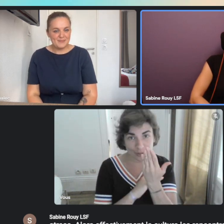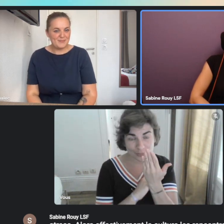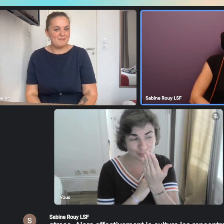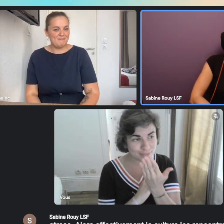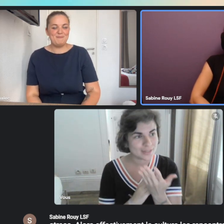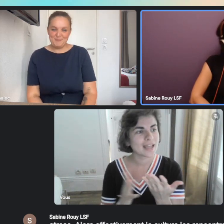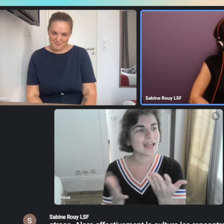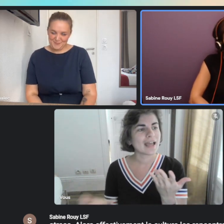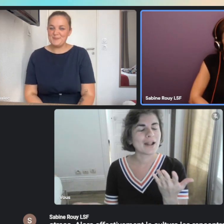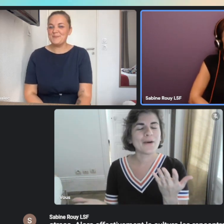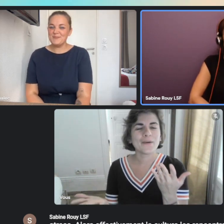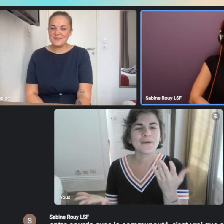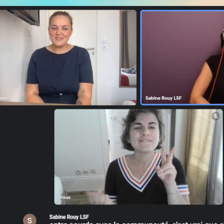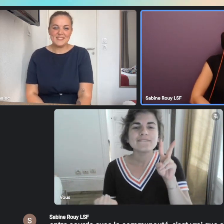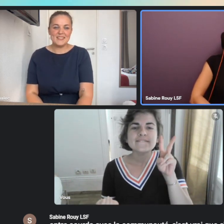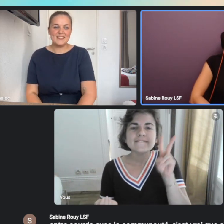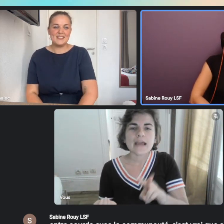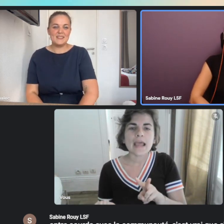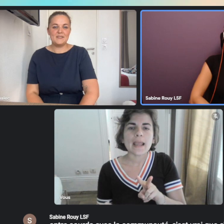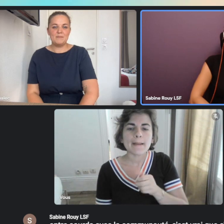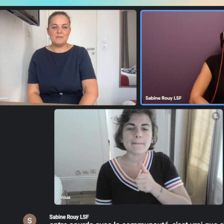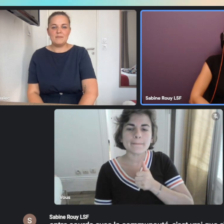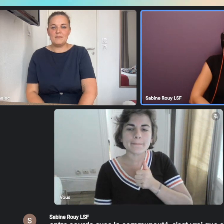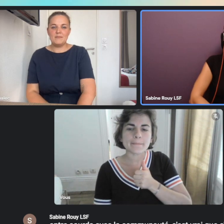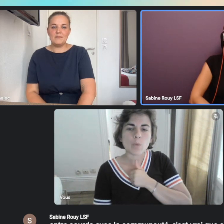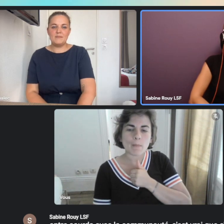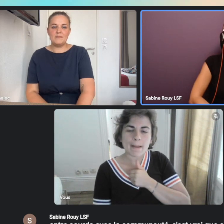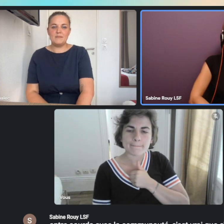D'accord, très bien. Bah, merci, pour ta présentation.